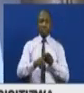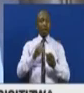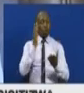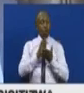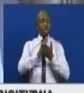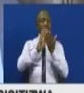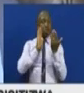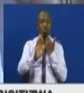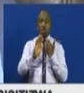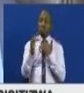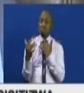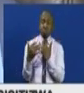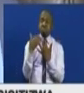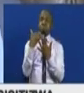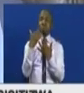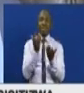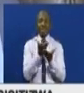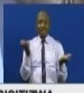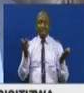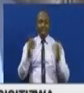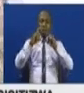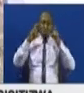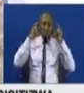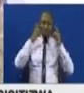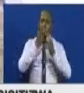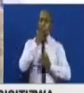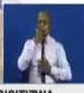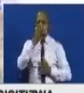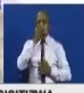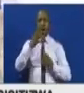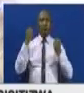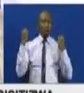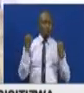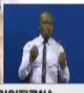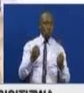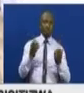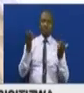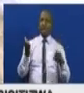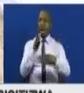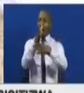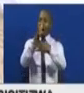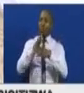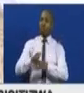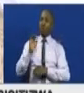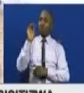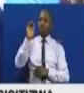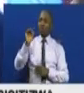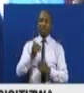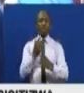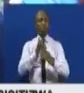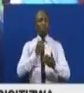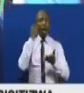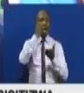kweli? Kuna nyingine unavaa hata kuema unashindwa. Je, kampuni za usafirishaji zimechukua hatua gani?